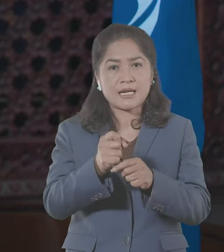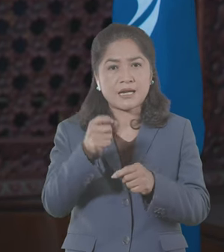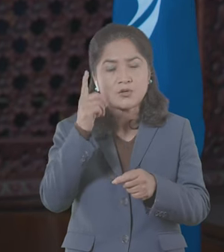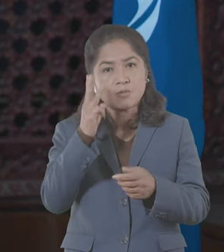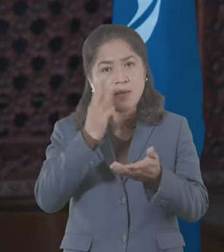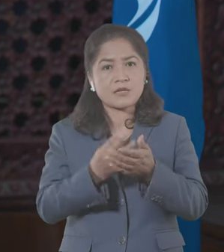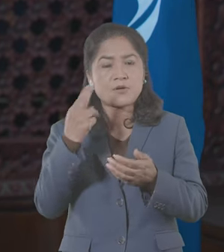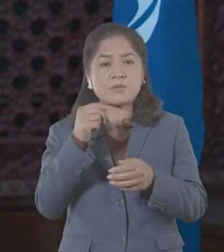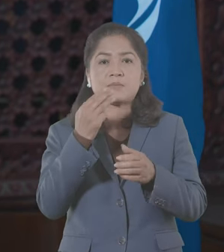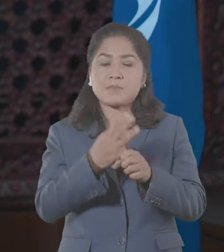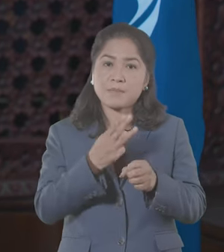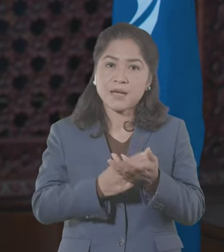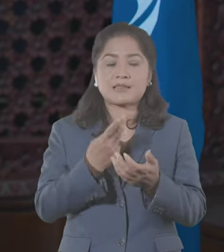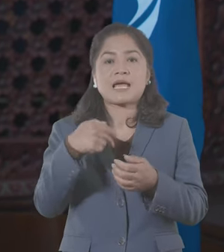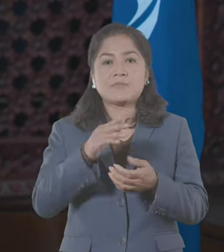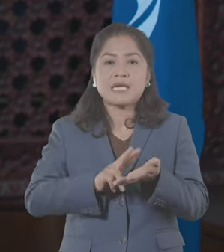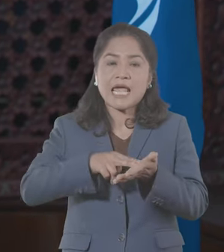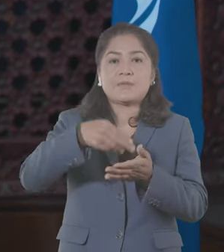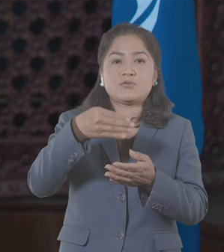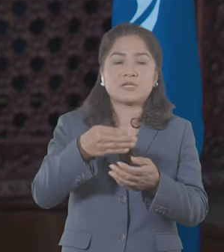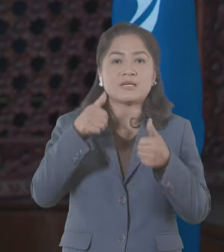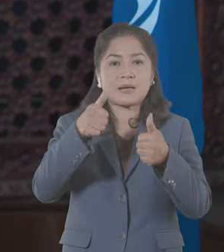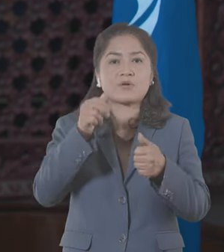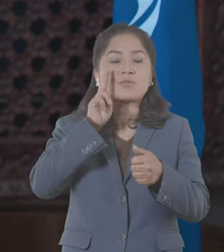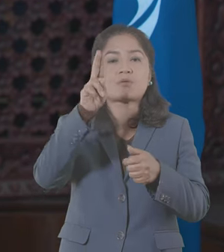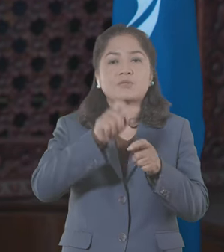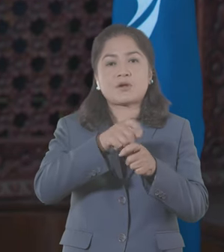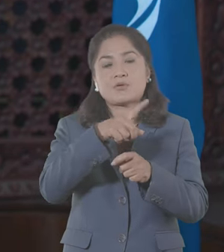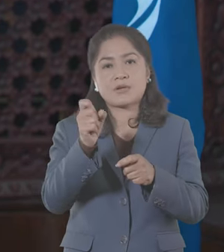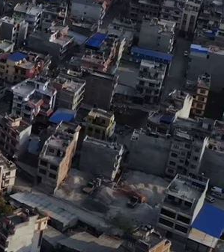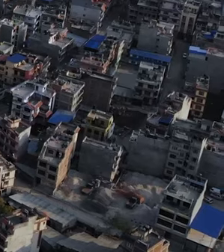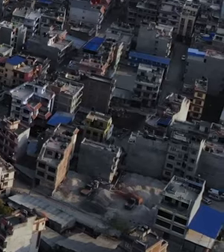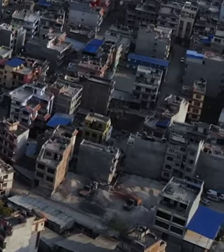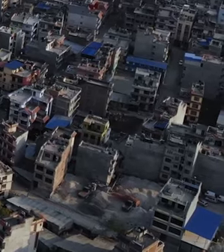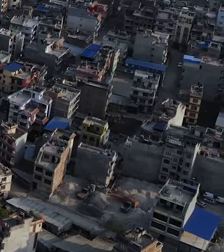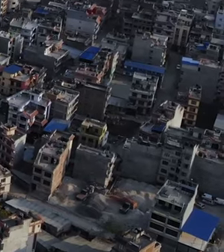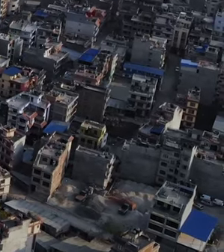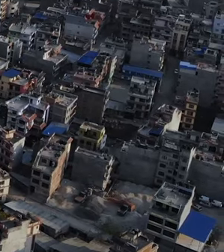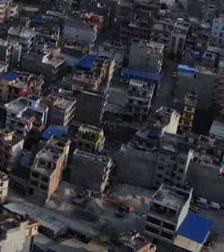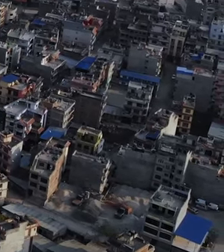And only with this, will we be able to build back better than before?